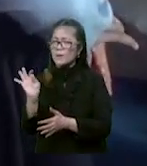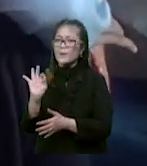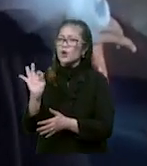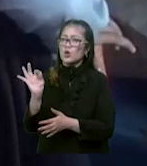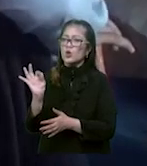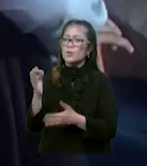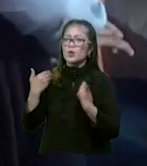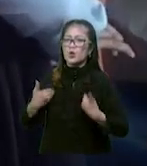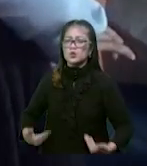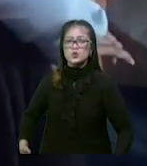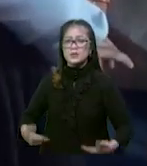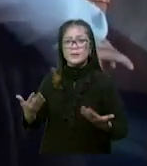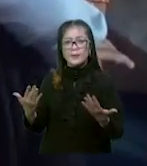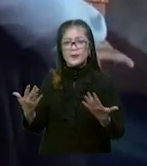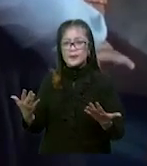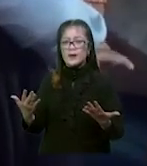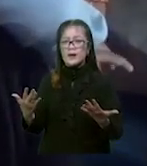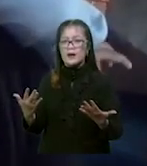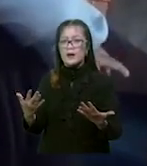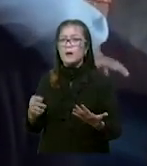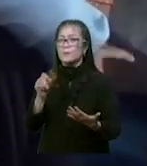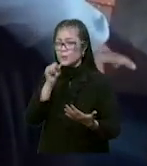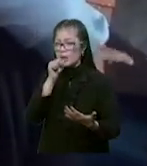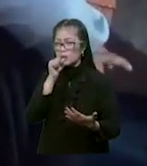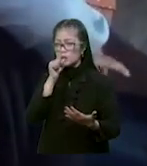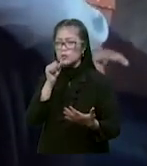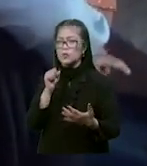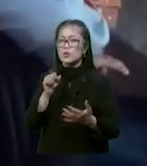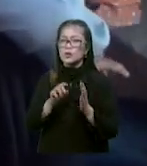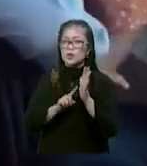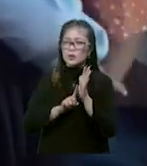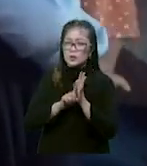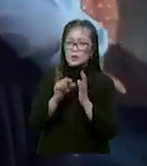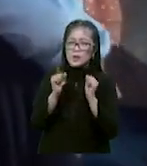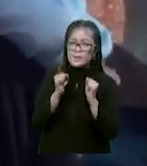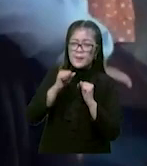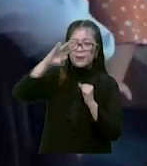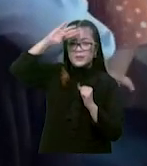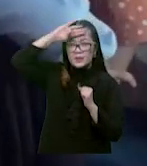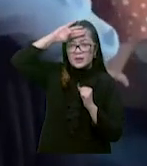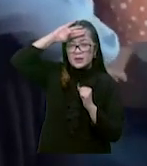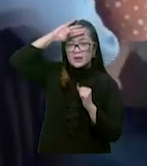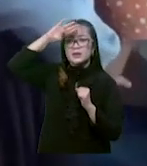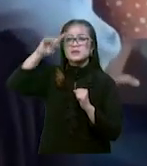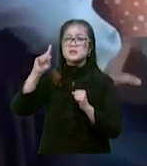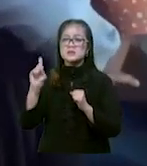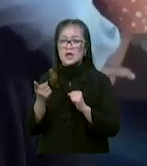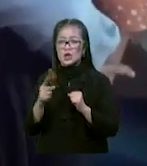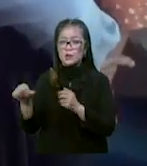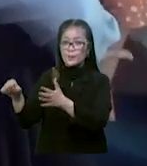gimana? Udah cek perubahan, apa? Panas. Panas tinggi. Udah ada periksa dari dokter